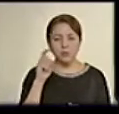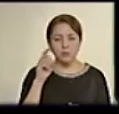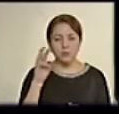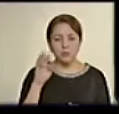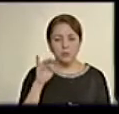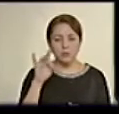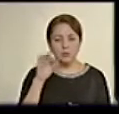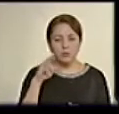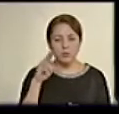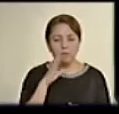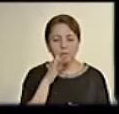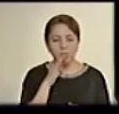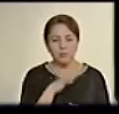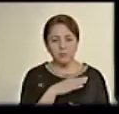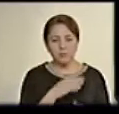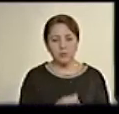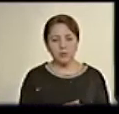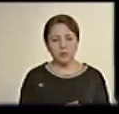davrida.